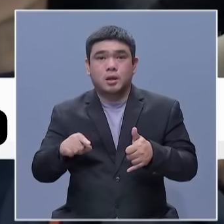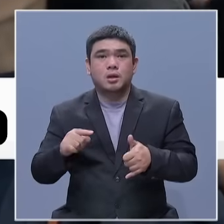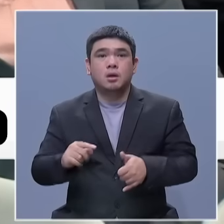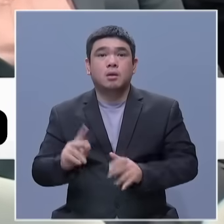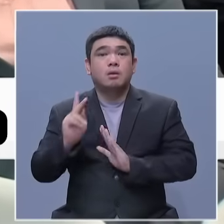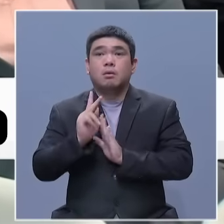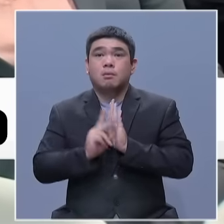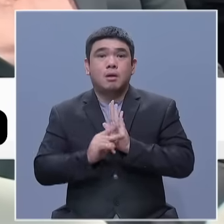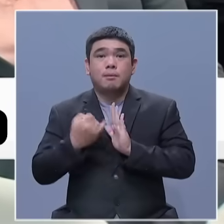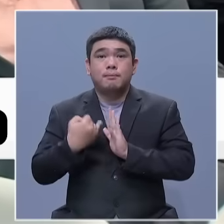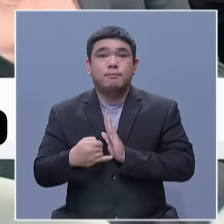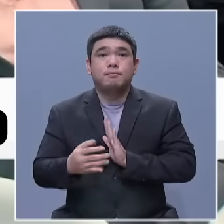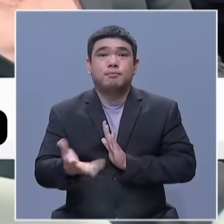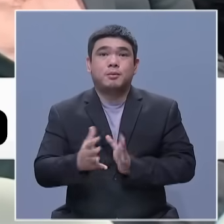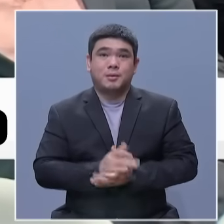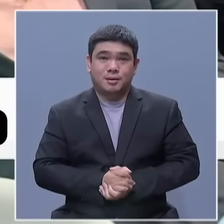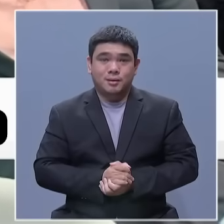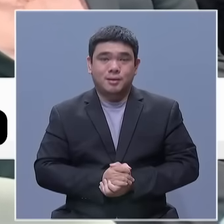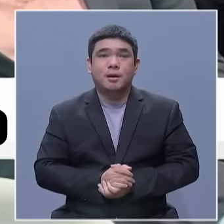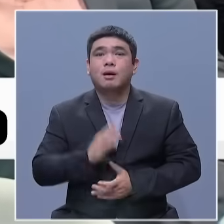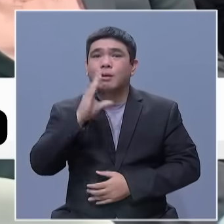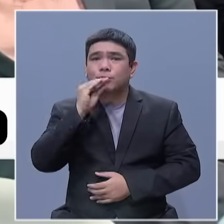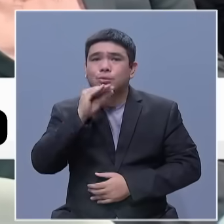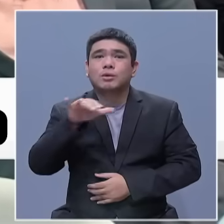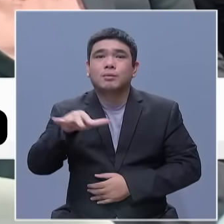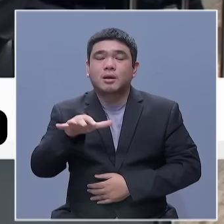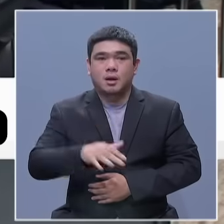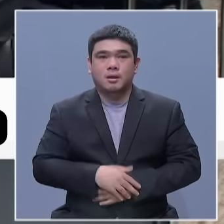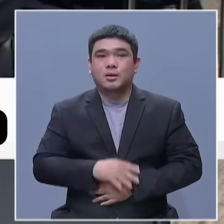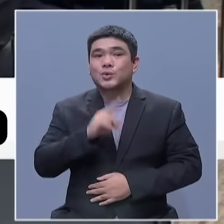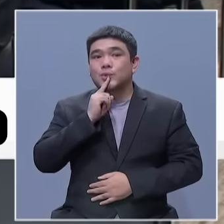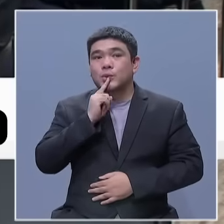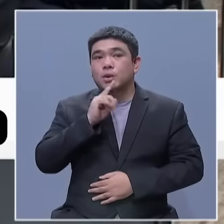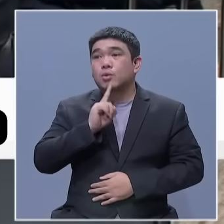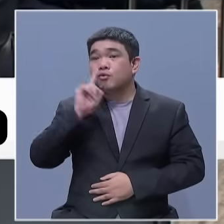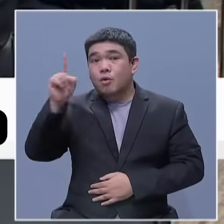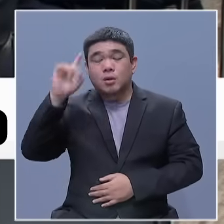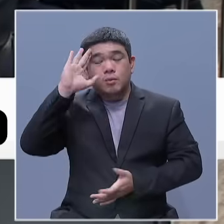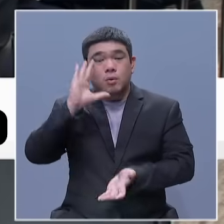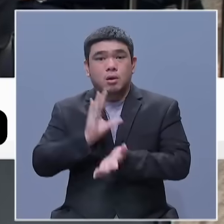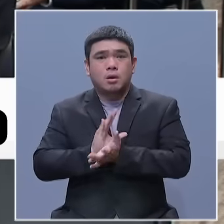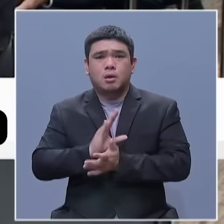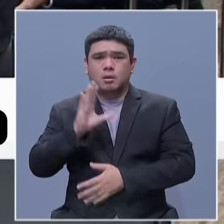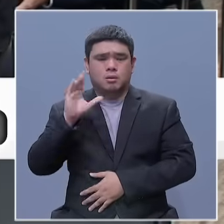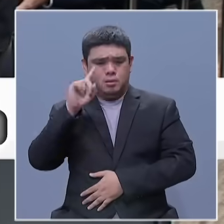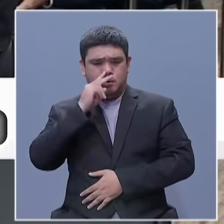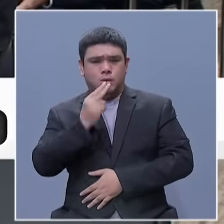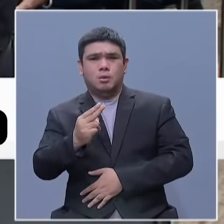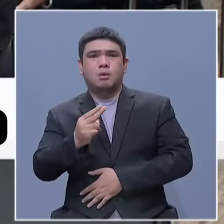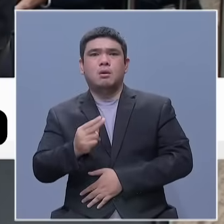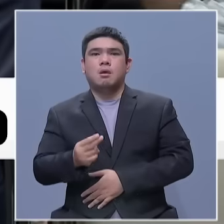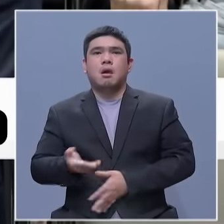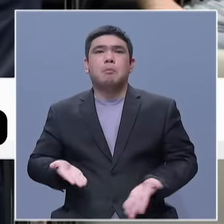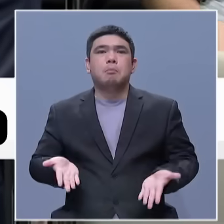มายไม่มีความผิดถ ู กต้องไหมคะคำพูดเหล่านี ้สมมุติถ้าเจ้าคำพูดเหล่านี้ไปแจ้งความกับตำรวจตำรวจอาจจะมองว่าโอ้น้ำหนัก